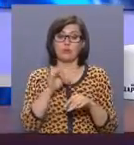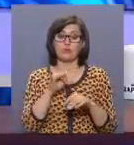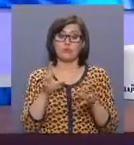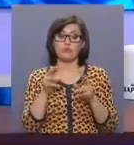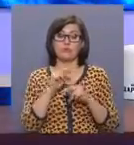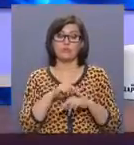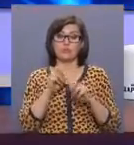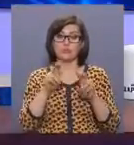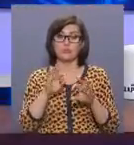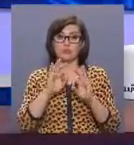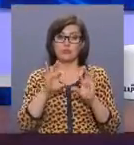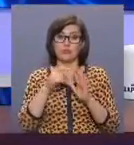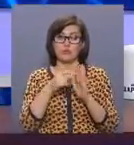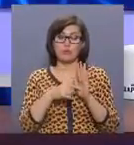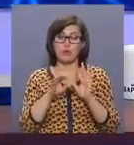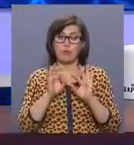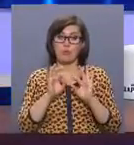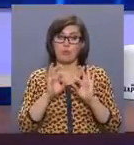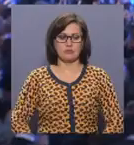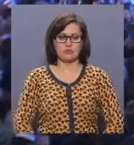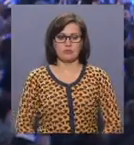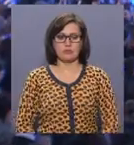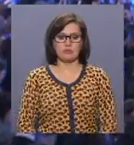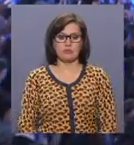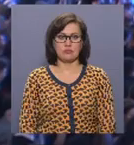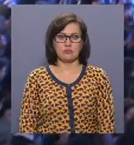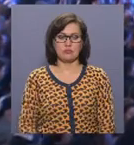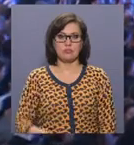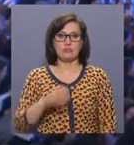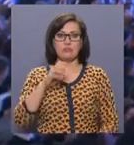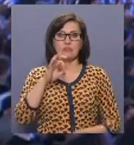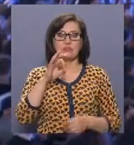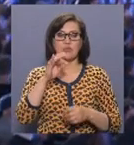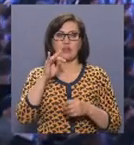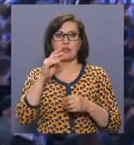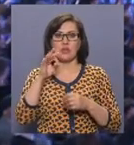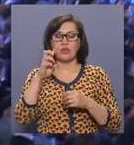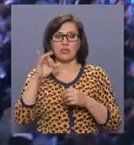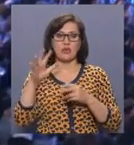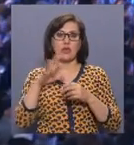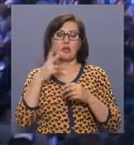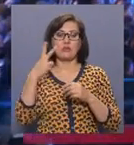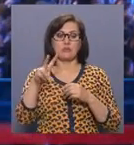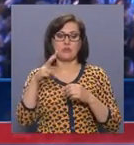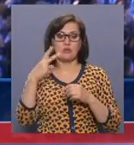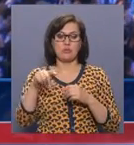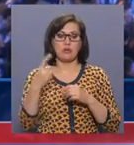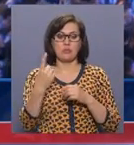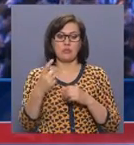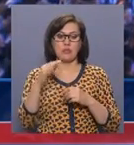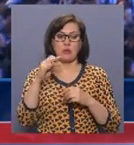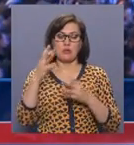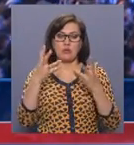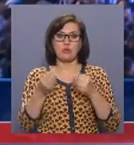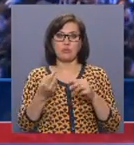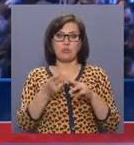Әріптесім Әнуарбек Жәлел баяндайды. The Spirit of Tengri 20-21 мамыр